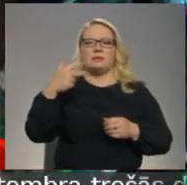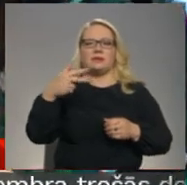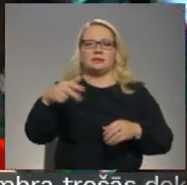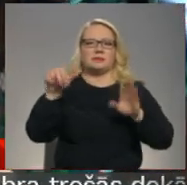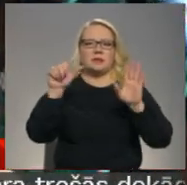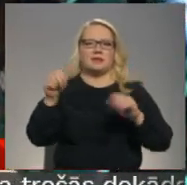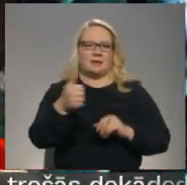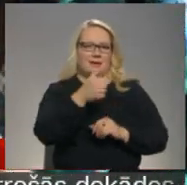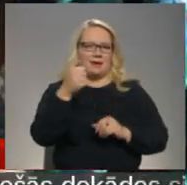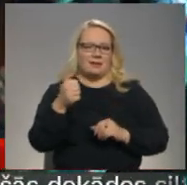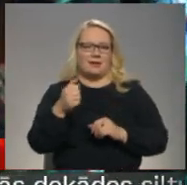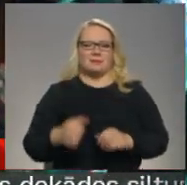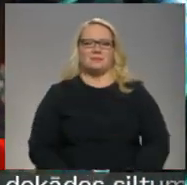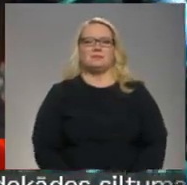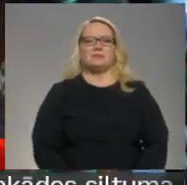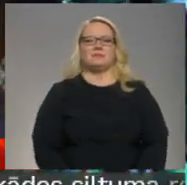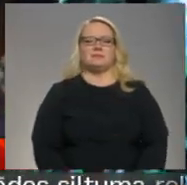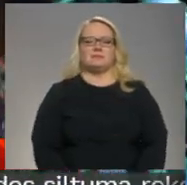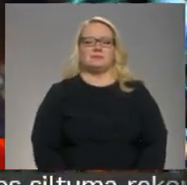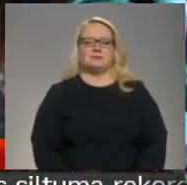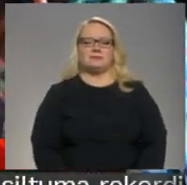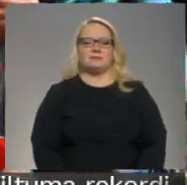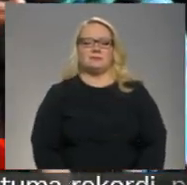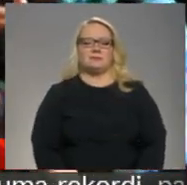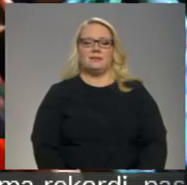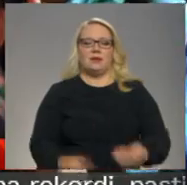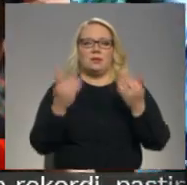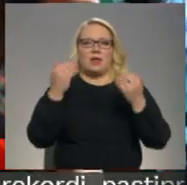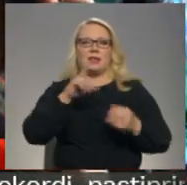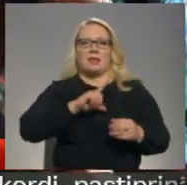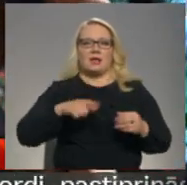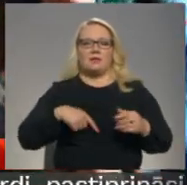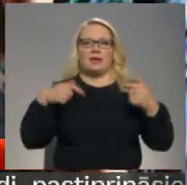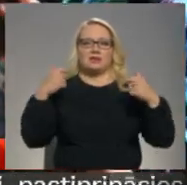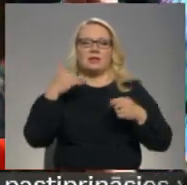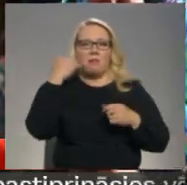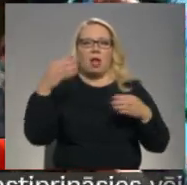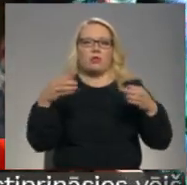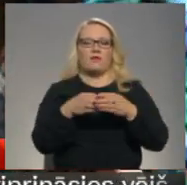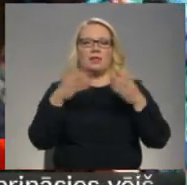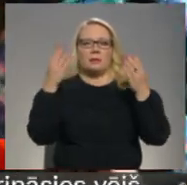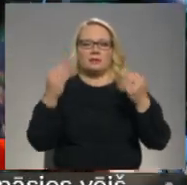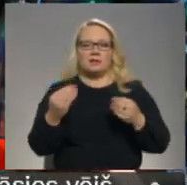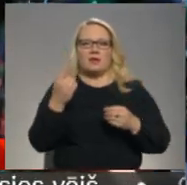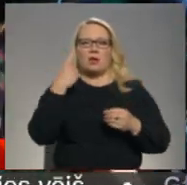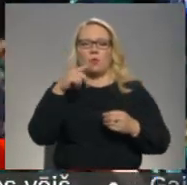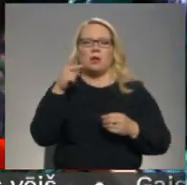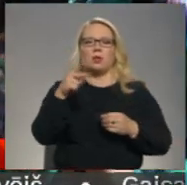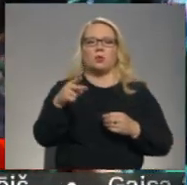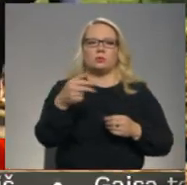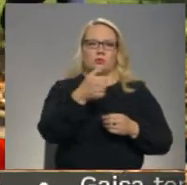1236. Urā! Labi! Jā, un tagad Latvijā svinā Baltu vienības dienu no kopš 2000.